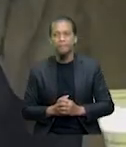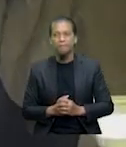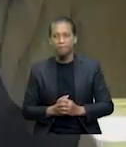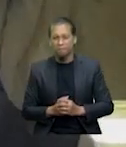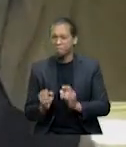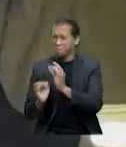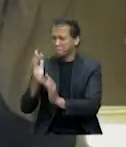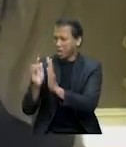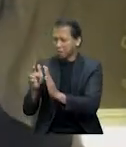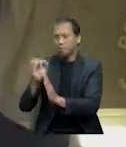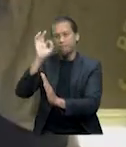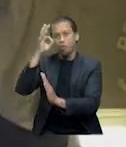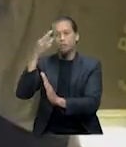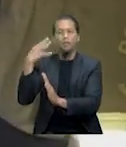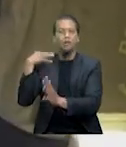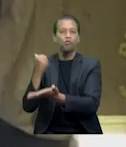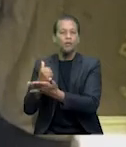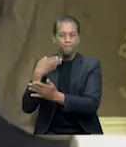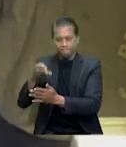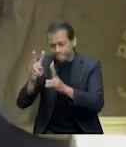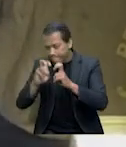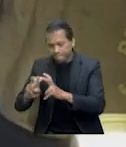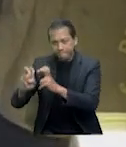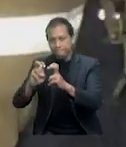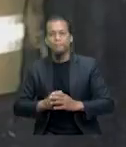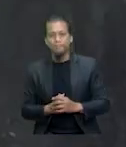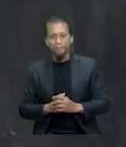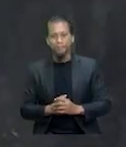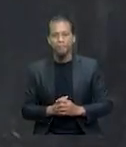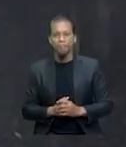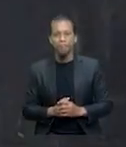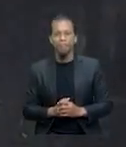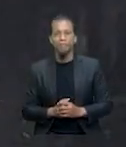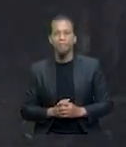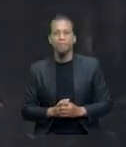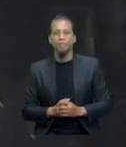dalam penyelidikan Polsek Kemayoran. Dari Jakarta, Helmi Sajangbati, iNews, melaporkan.